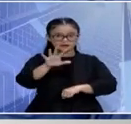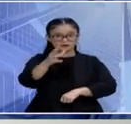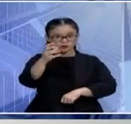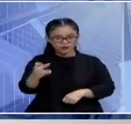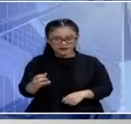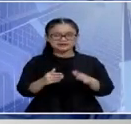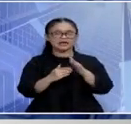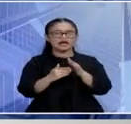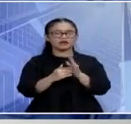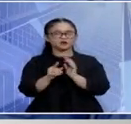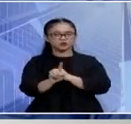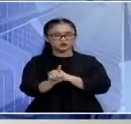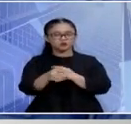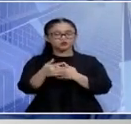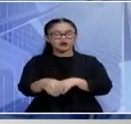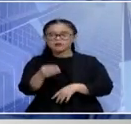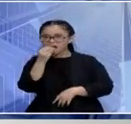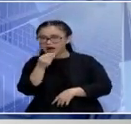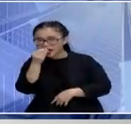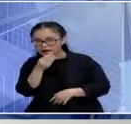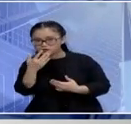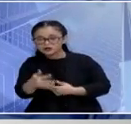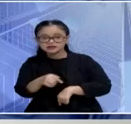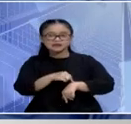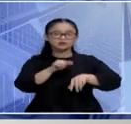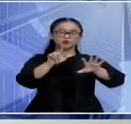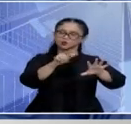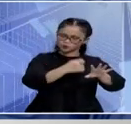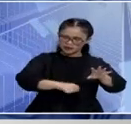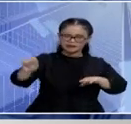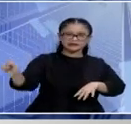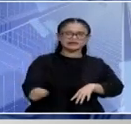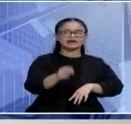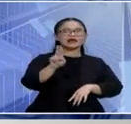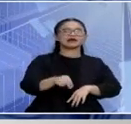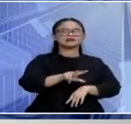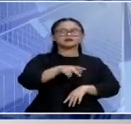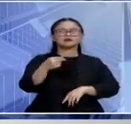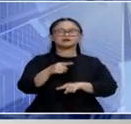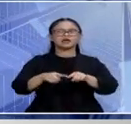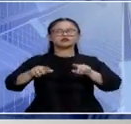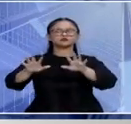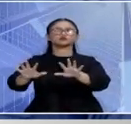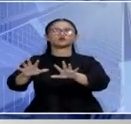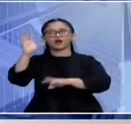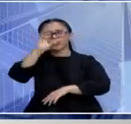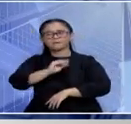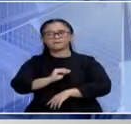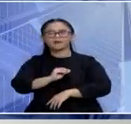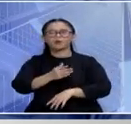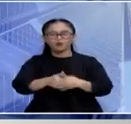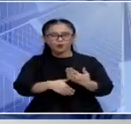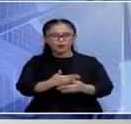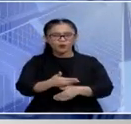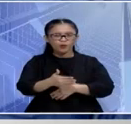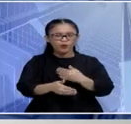istirahat, makan istirahat, terus jam 7 latihan lagi sampai jam 9.30 malam. Nah, kegiatan itu